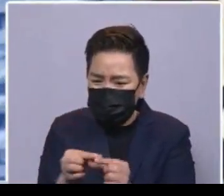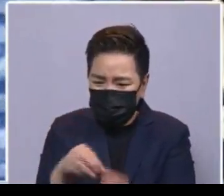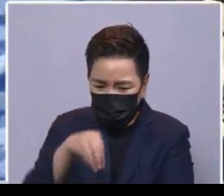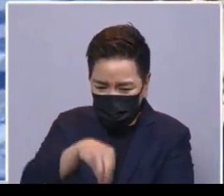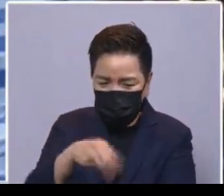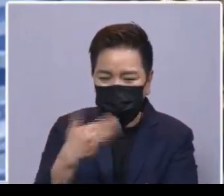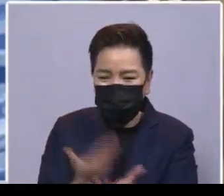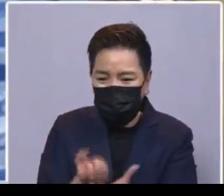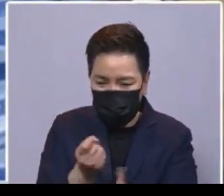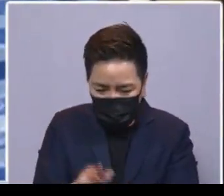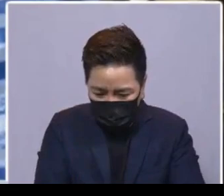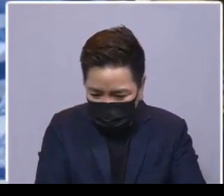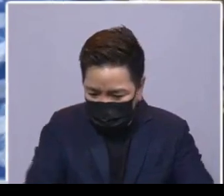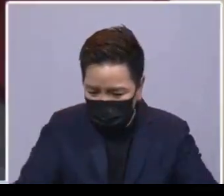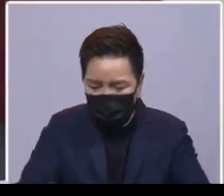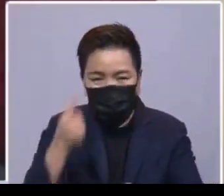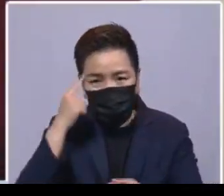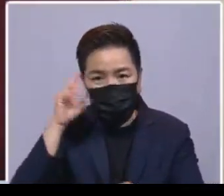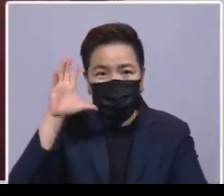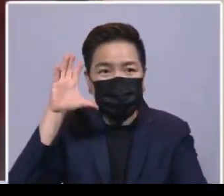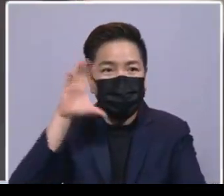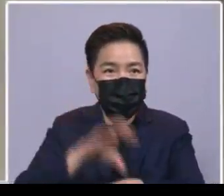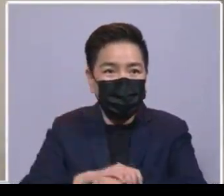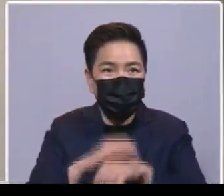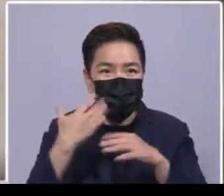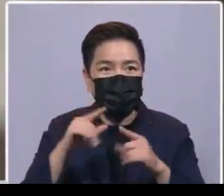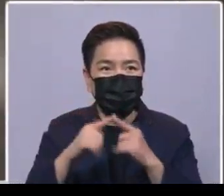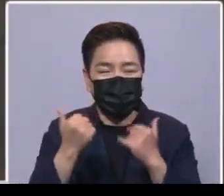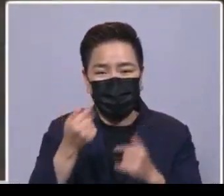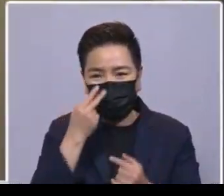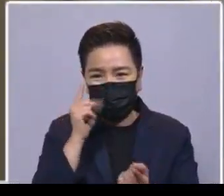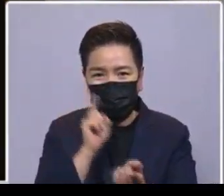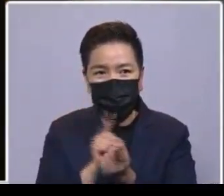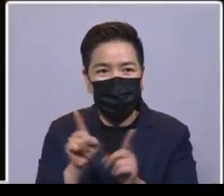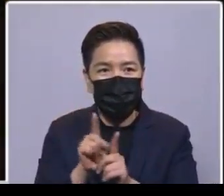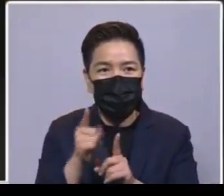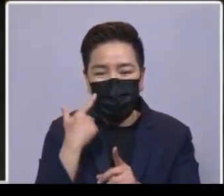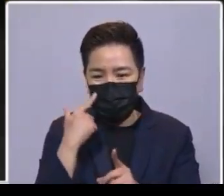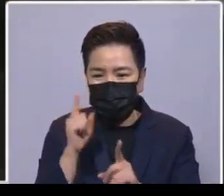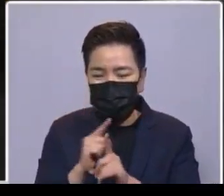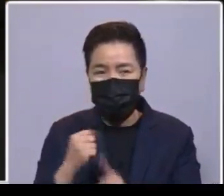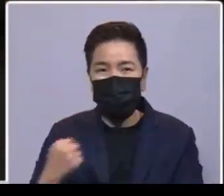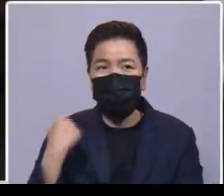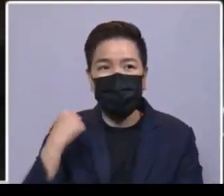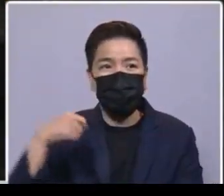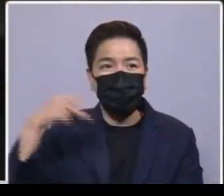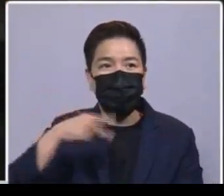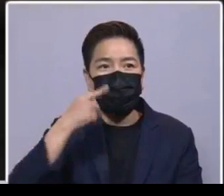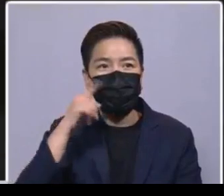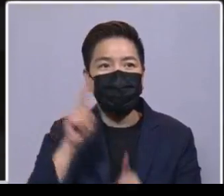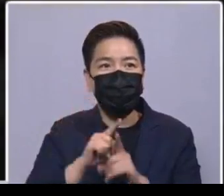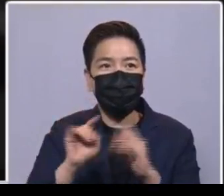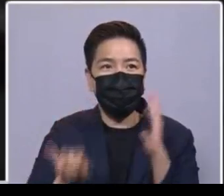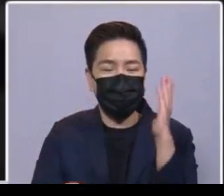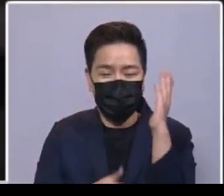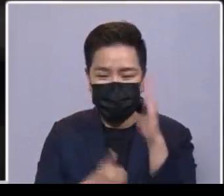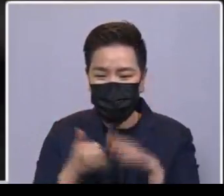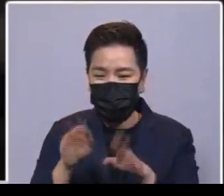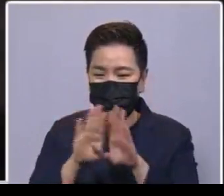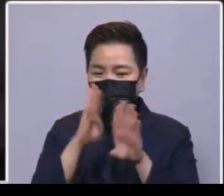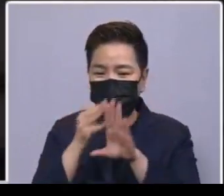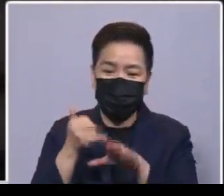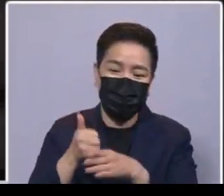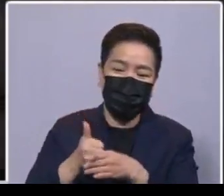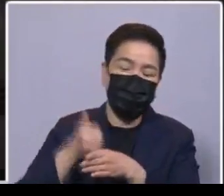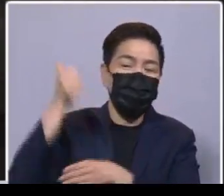ๆๆเงินสดก็ยังอยู ่ จับกุมตัวไว้ได้บางคนเนี่ยมีพลังพิเศษค่ะโดดออกหน้าต่างได้เฉ